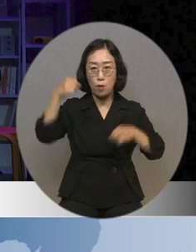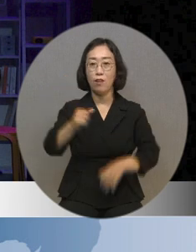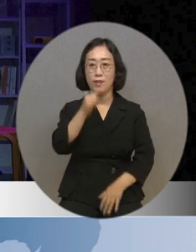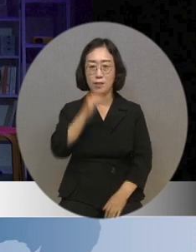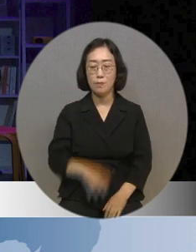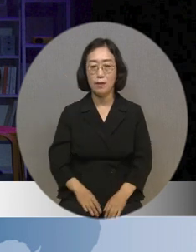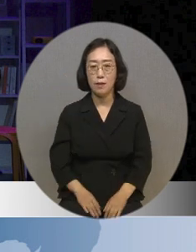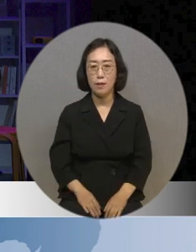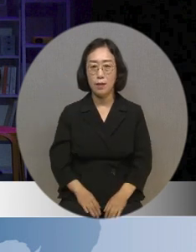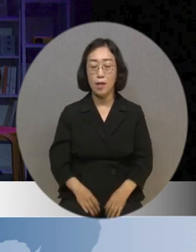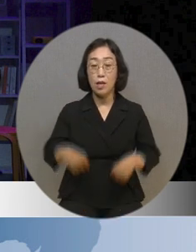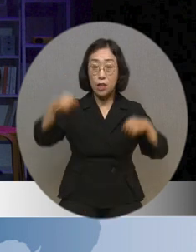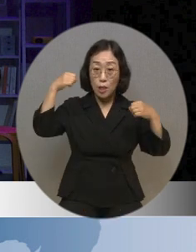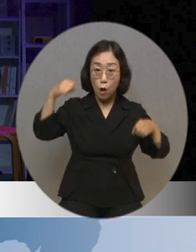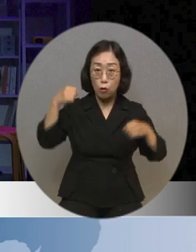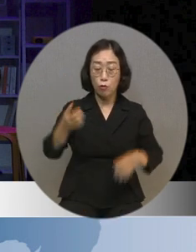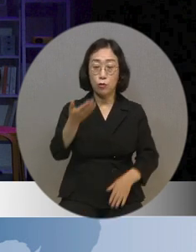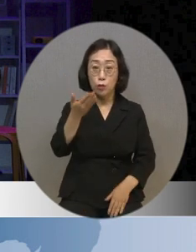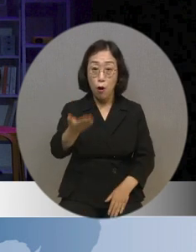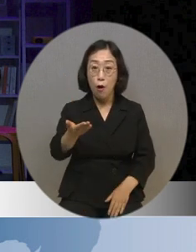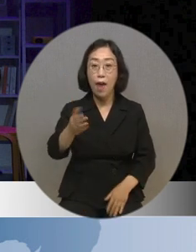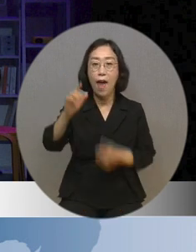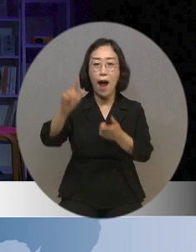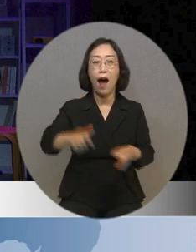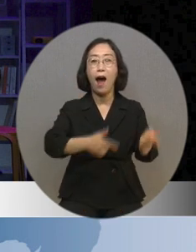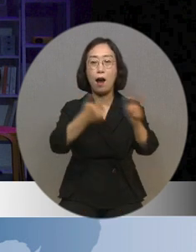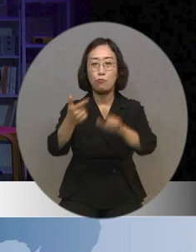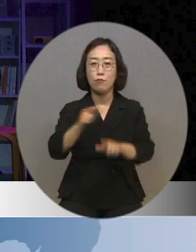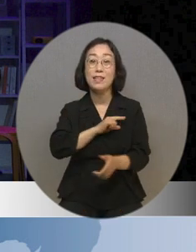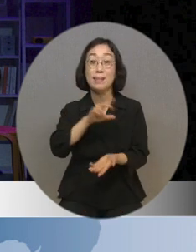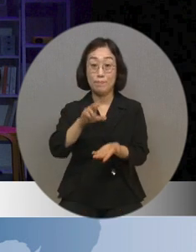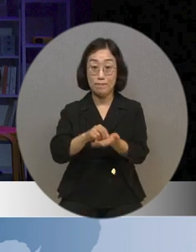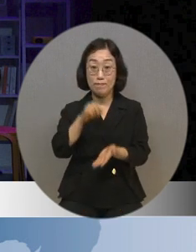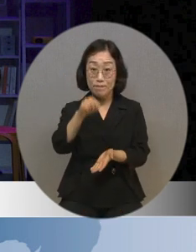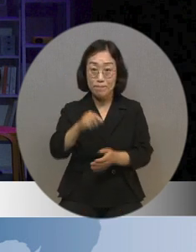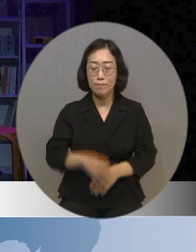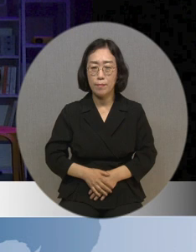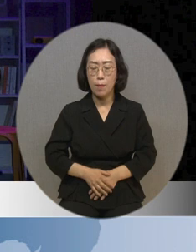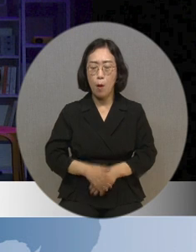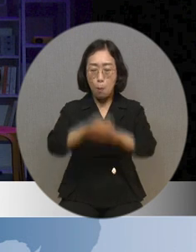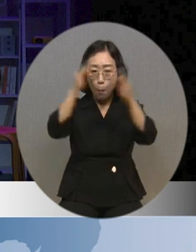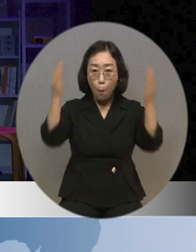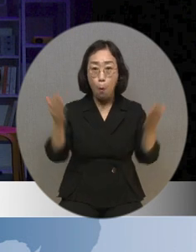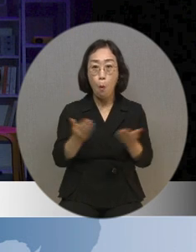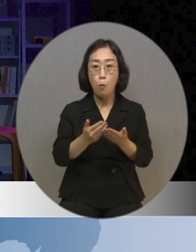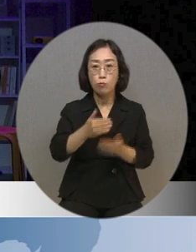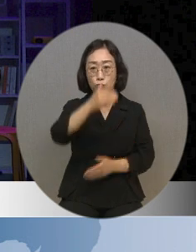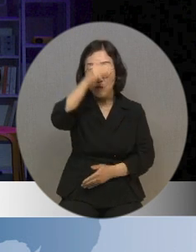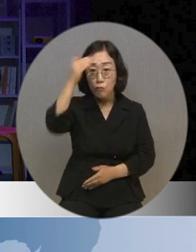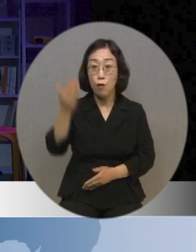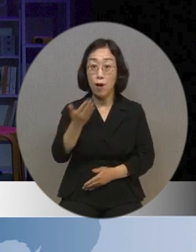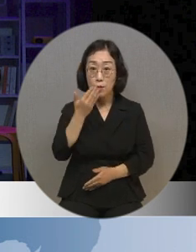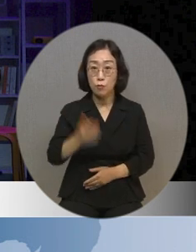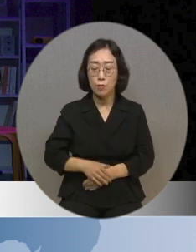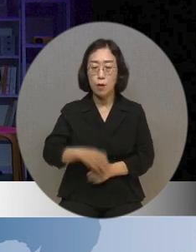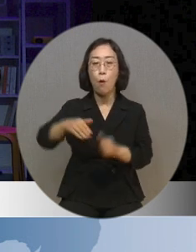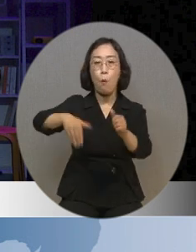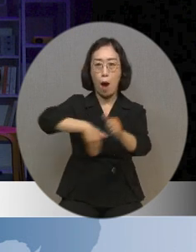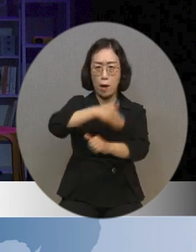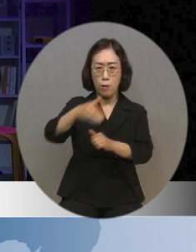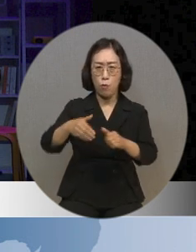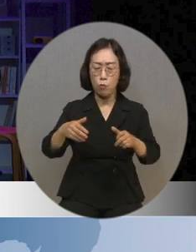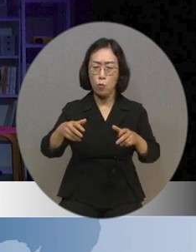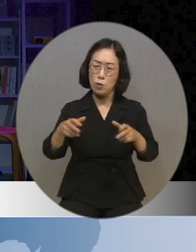바로 연극 너의 하루인데요. 모두가 함께 관람할 수 있는 공연 환경뿐만 아니라 장애를